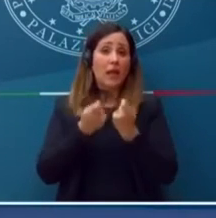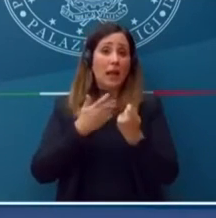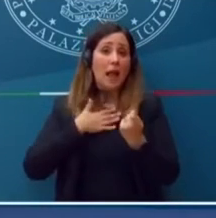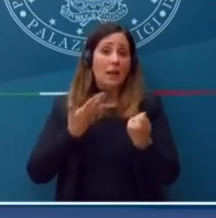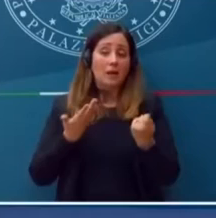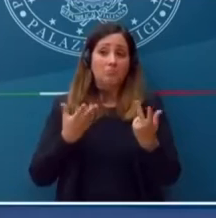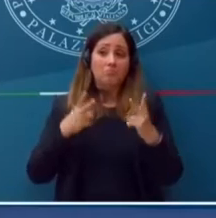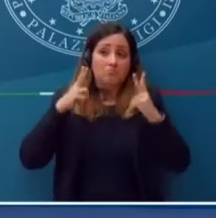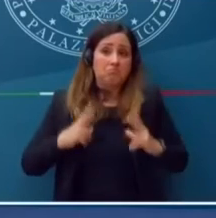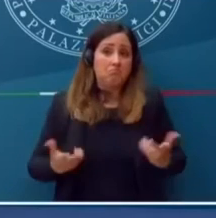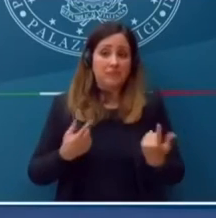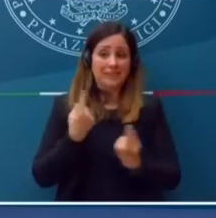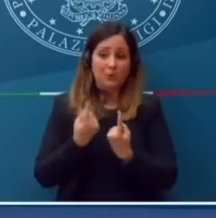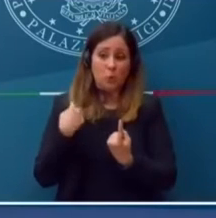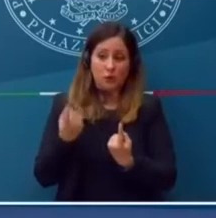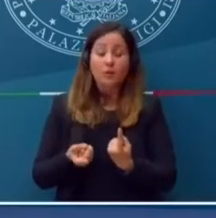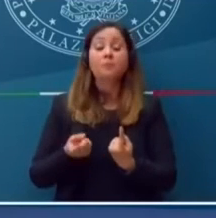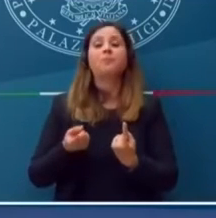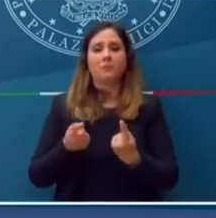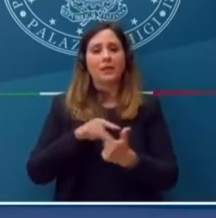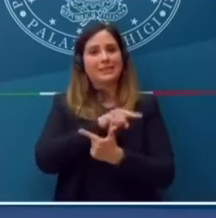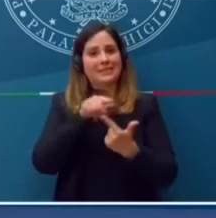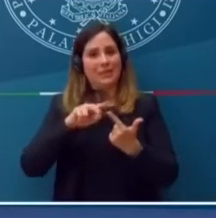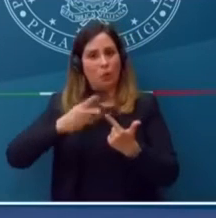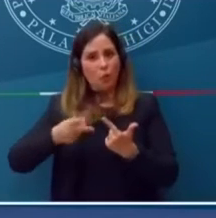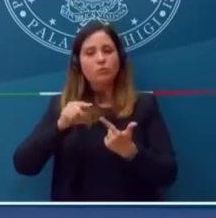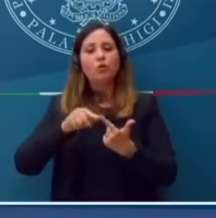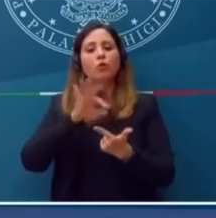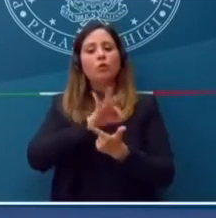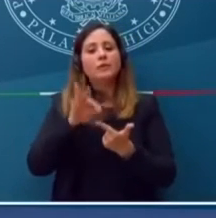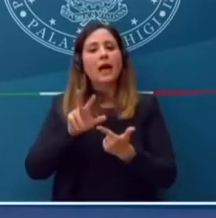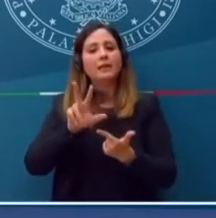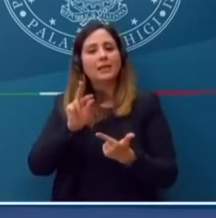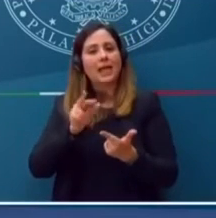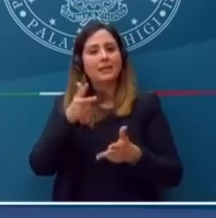sviluppi. Secondo, la data del 30 aprile è la data di